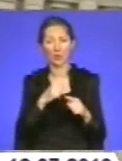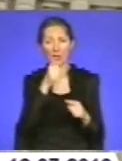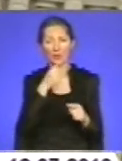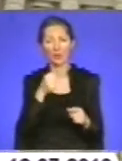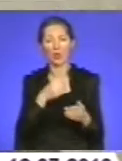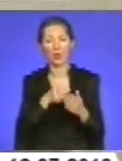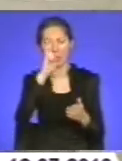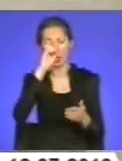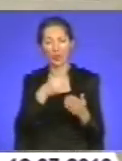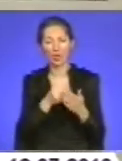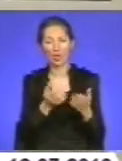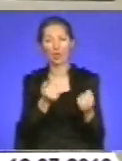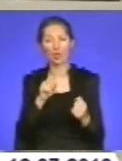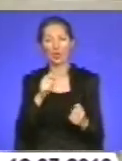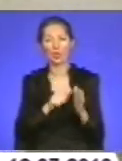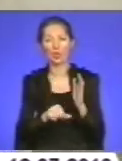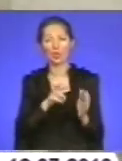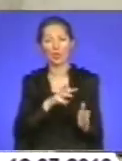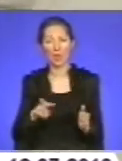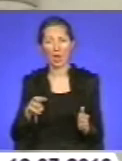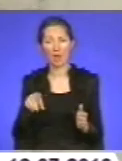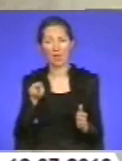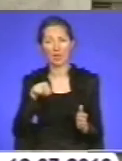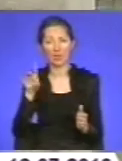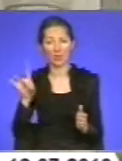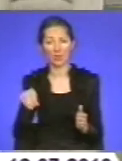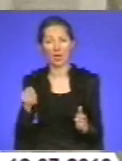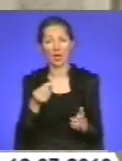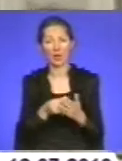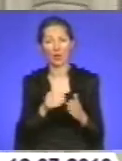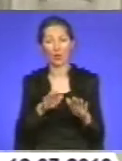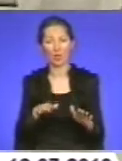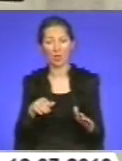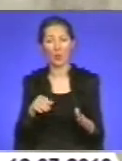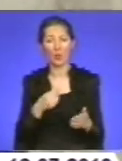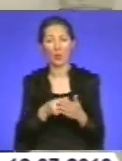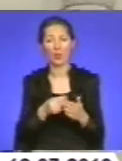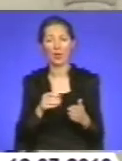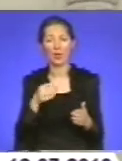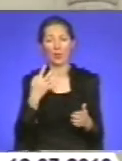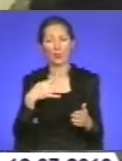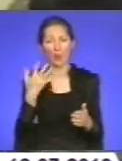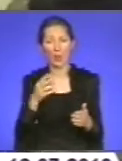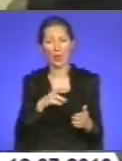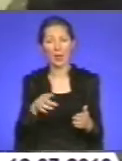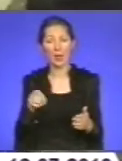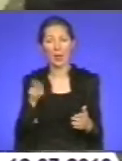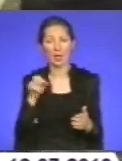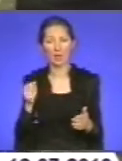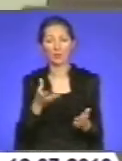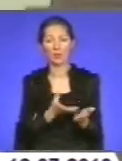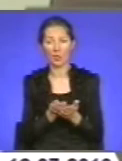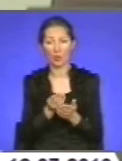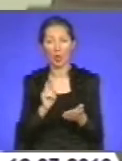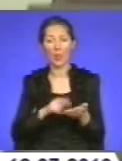надійшло 160 мільярдів гривень, а до місцевих бюджетів – майже 45 мільярдів. Платникам податків відшкодовано 27 мільярдів